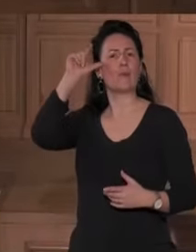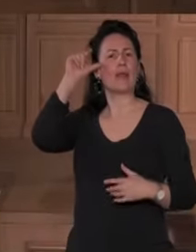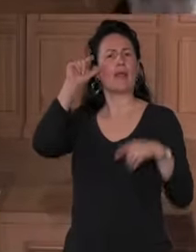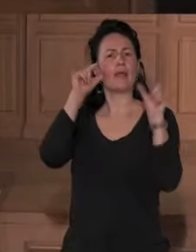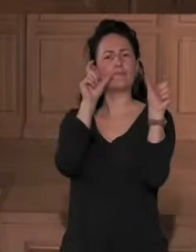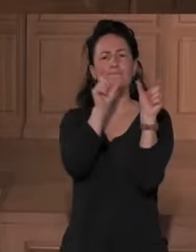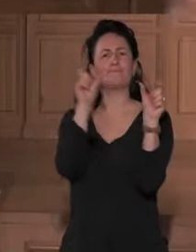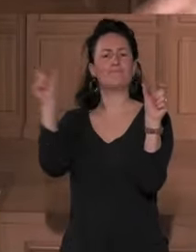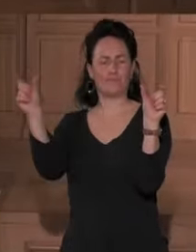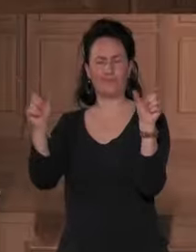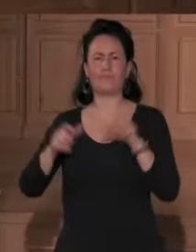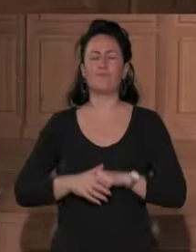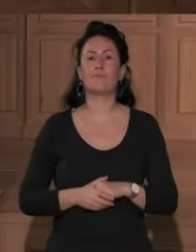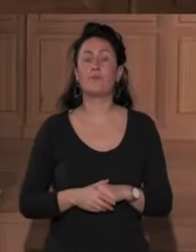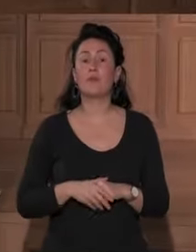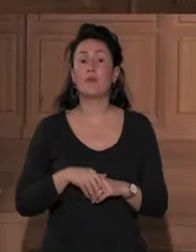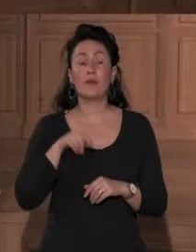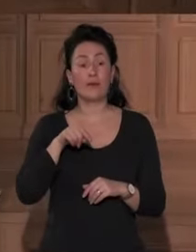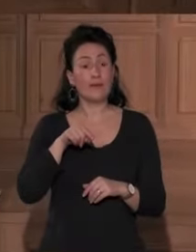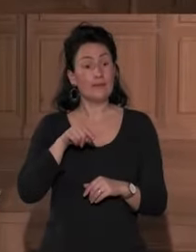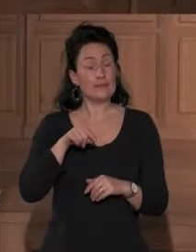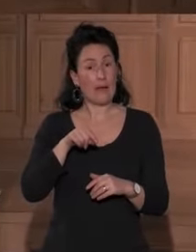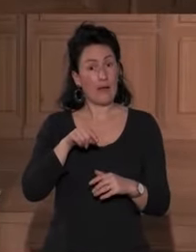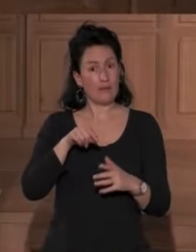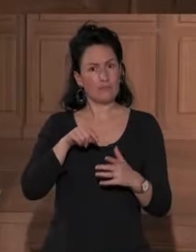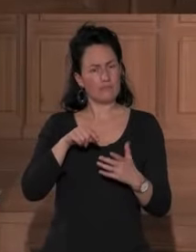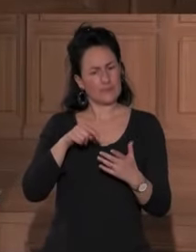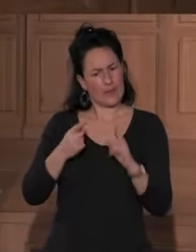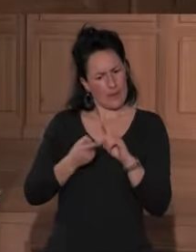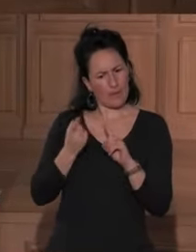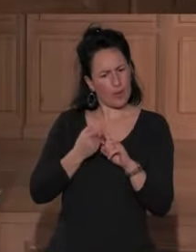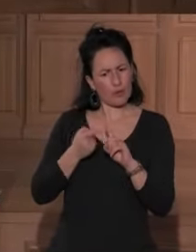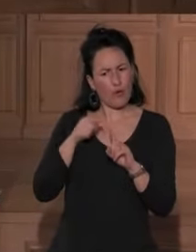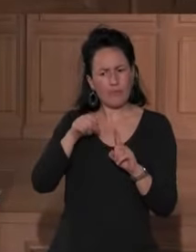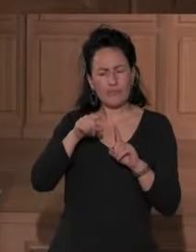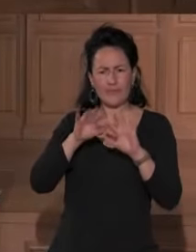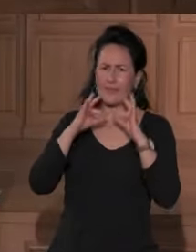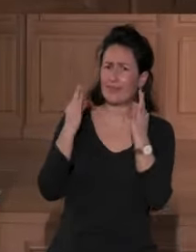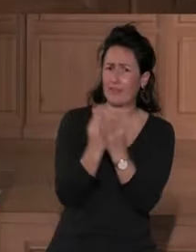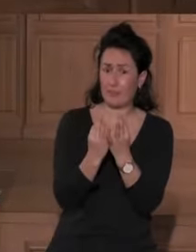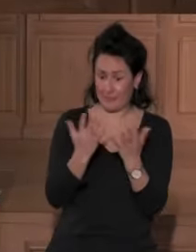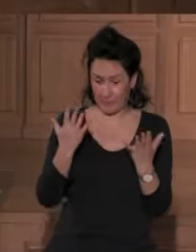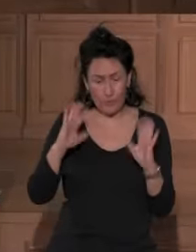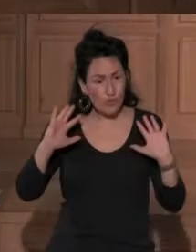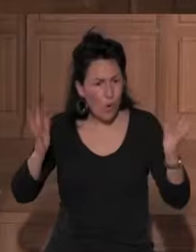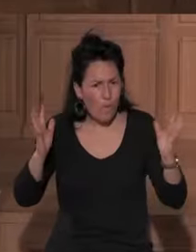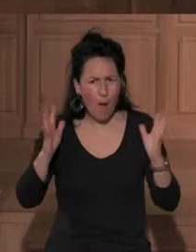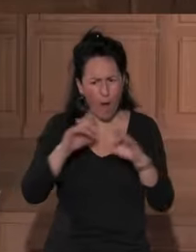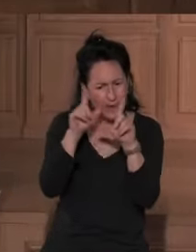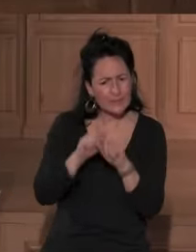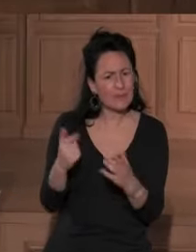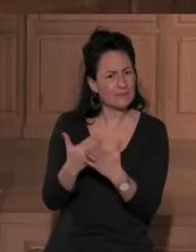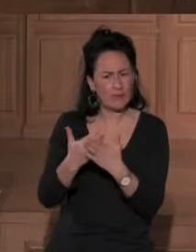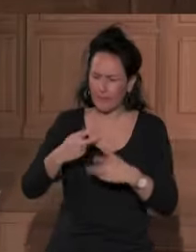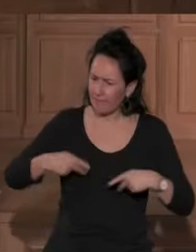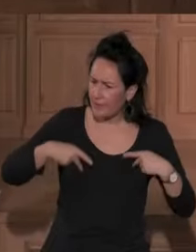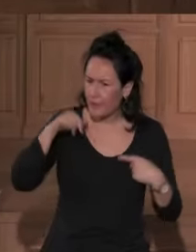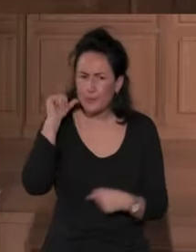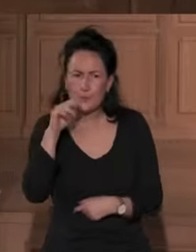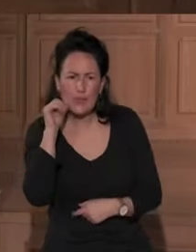pense que bien sûr qu'elle peut être facilitée par le haut, mais je pense que c'est par la vie quotidienne qu'on la fait grandir aussi, par la façon dont on a